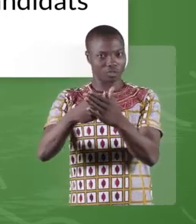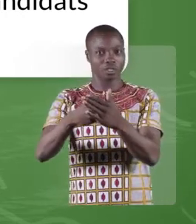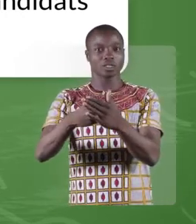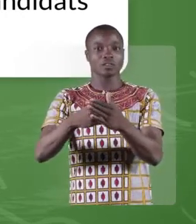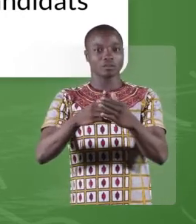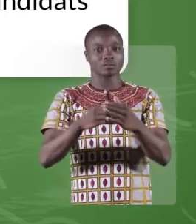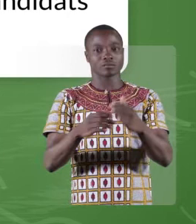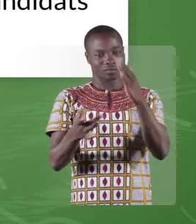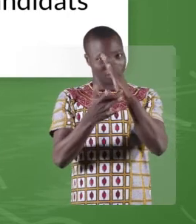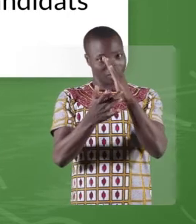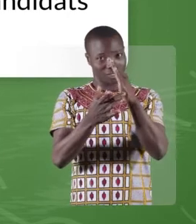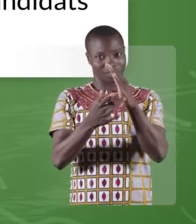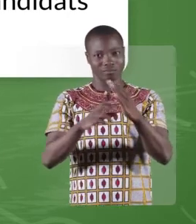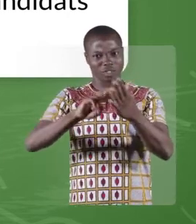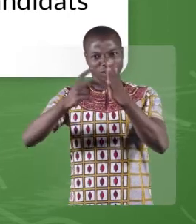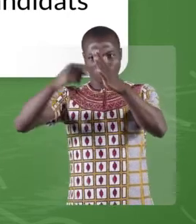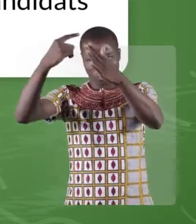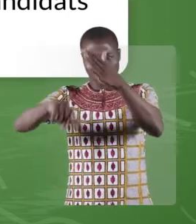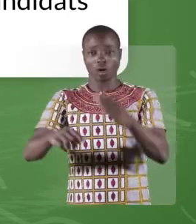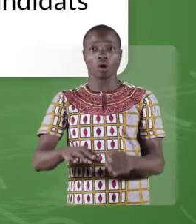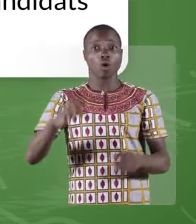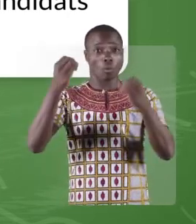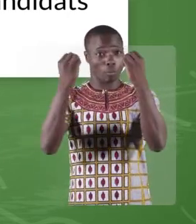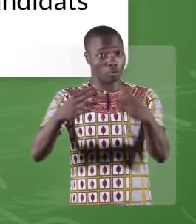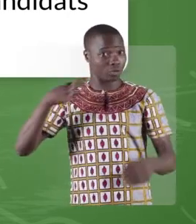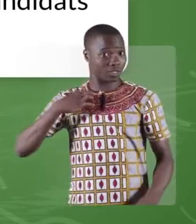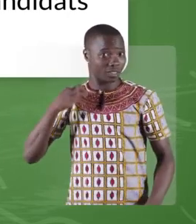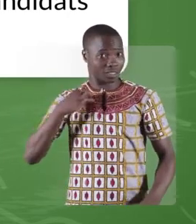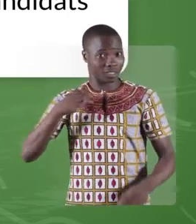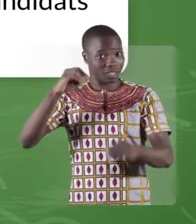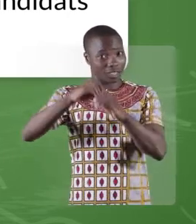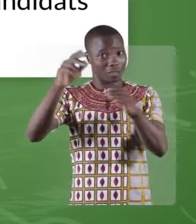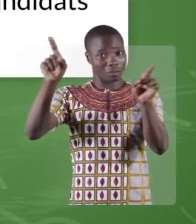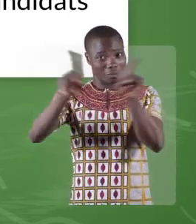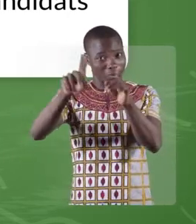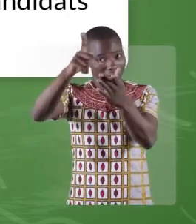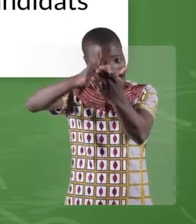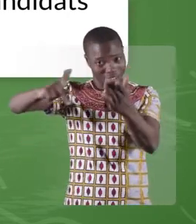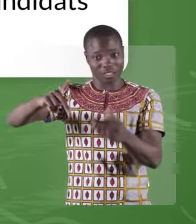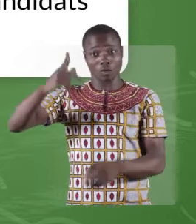qui se caractérise par plusieurs candidats au sein du même parti